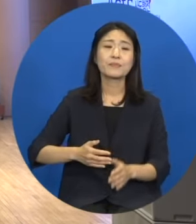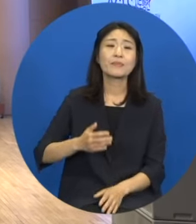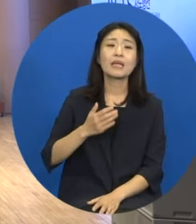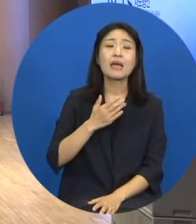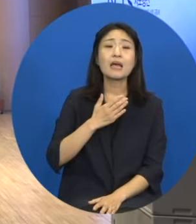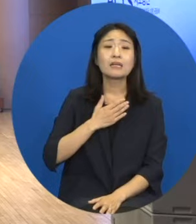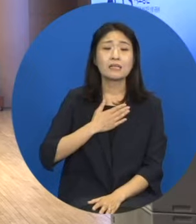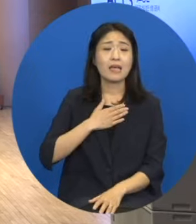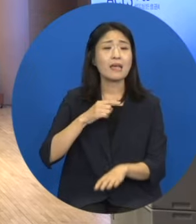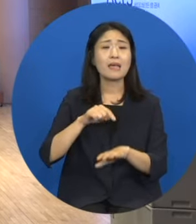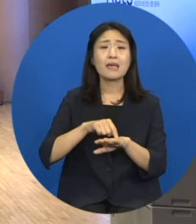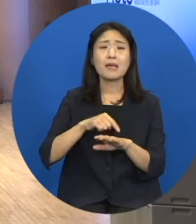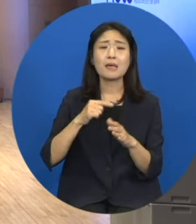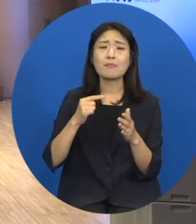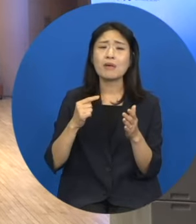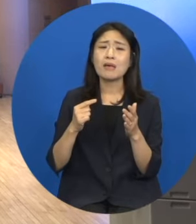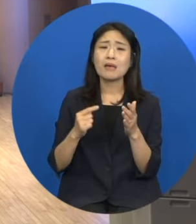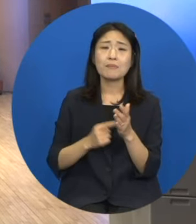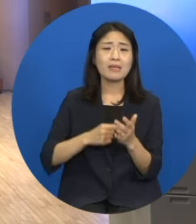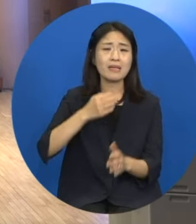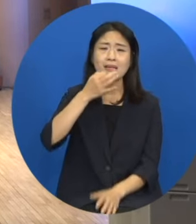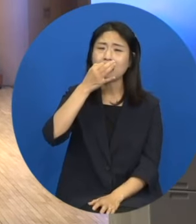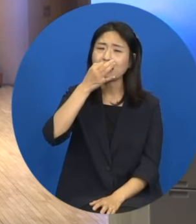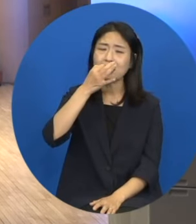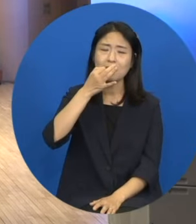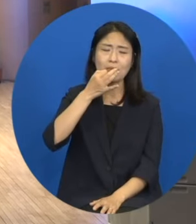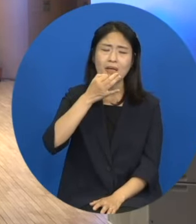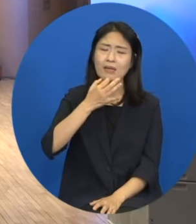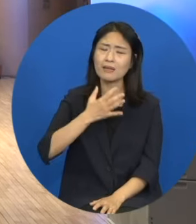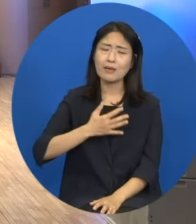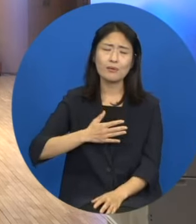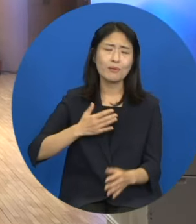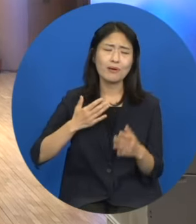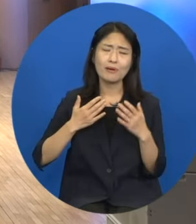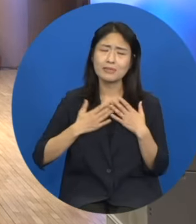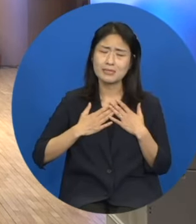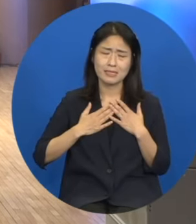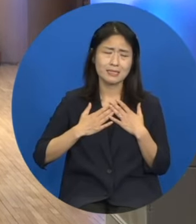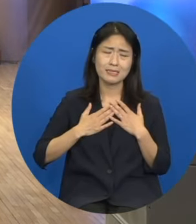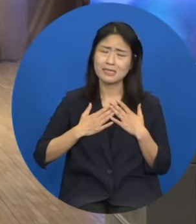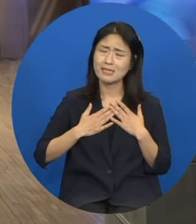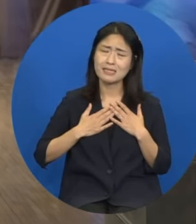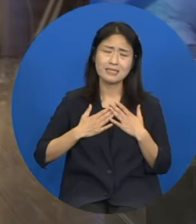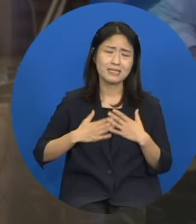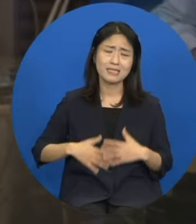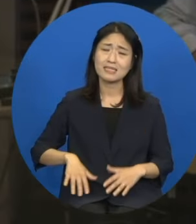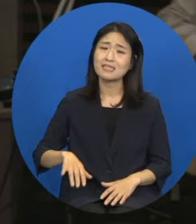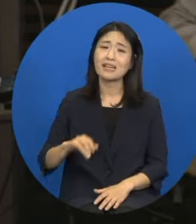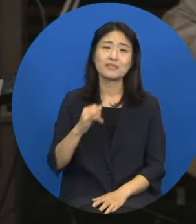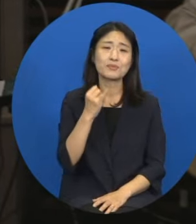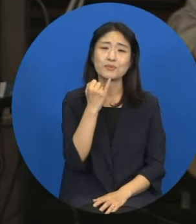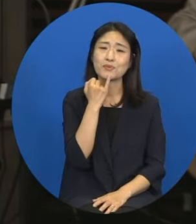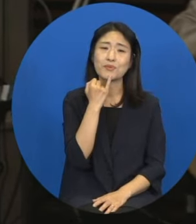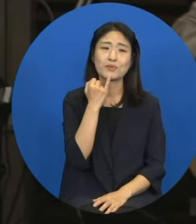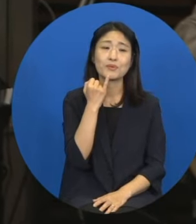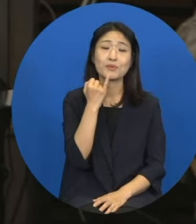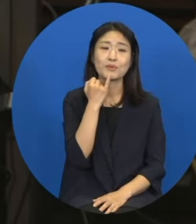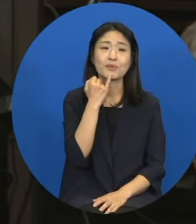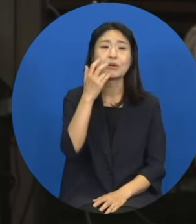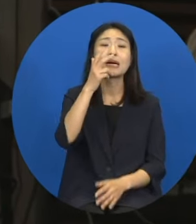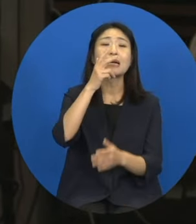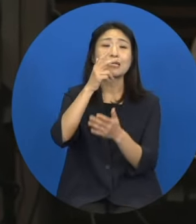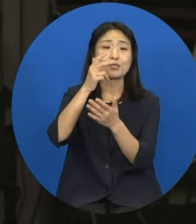지칠지라도 내 맘이 힘에 겨워 지칠지라도 주님 나를